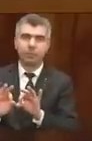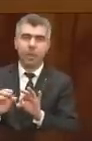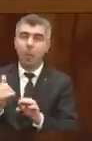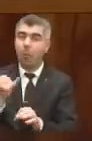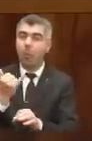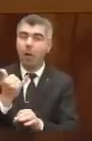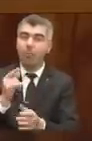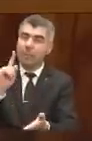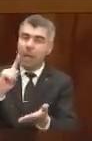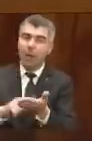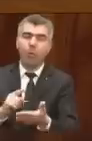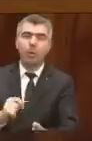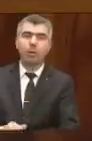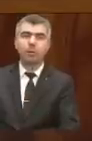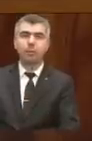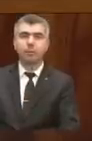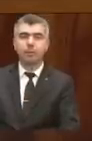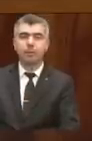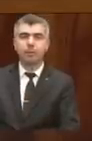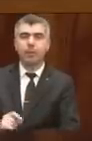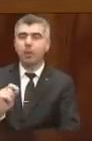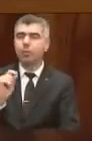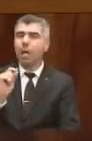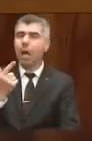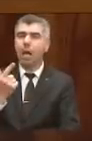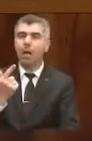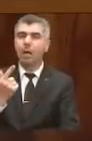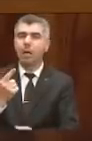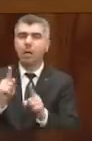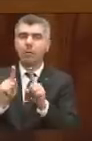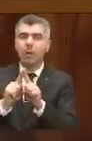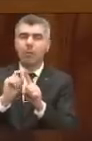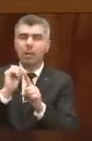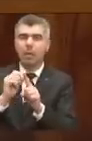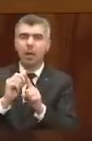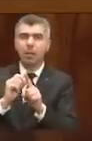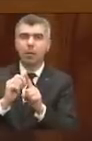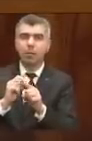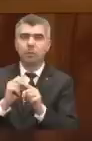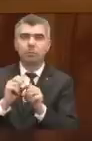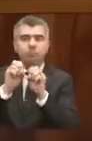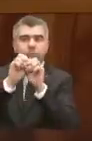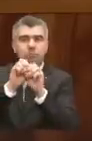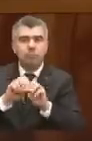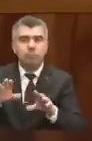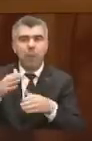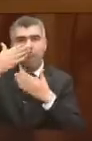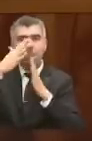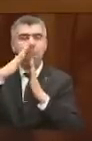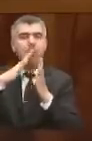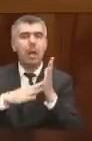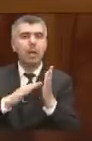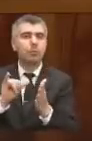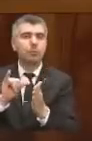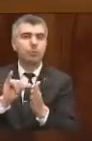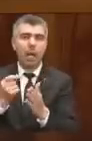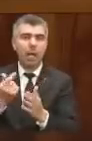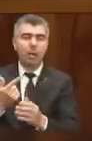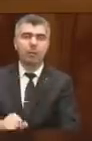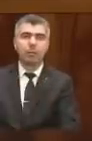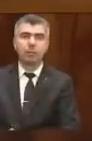اساسيه شحال النسبه ديال التغطيه ديال الحاجيات ديال المغاربه اليوم